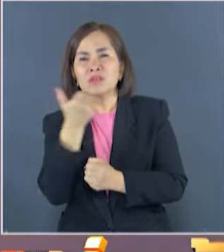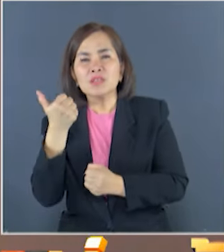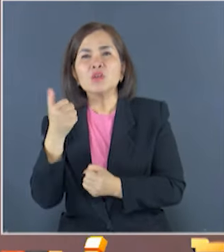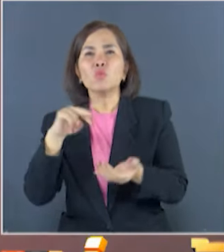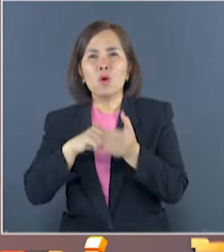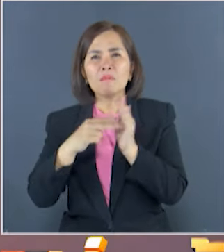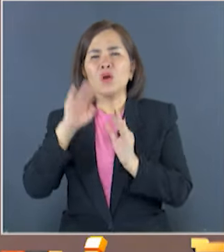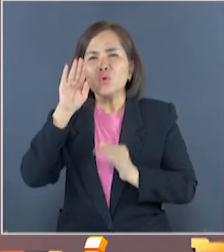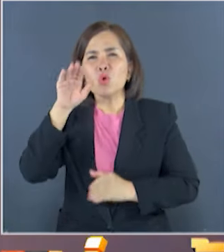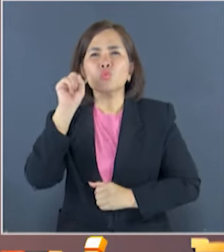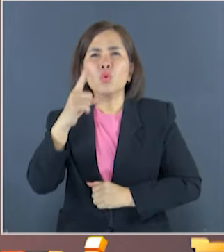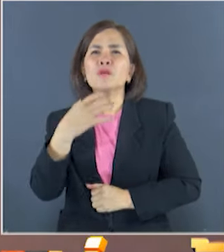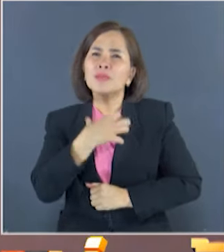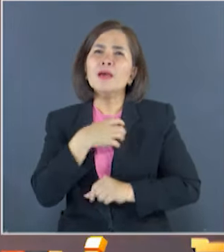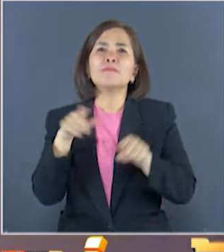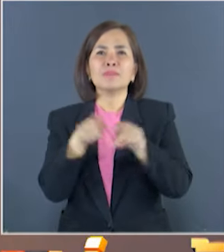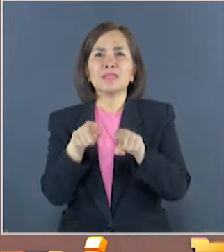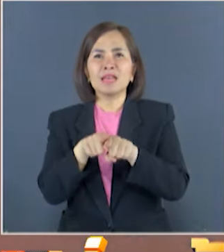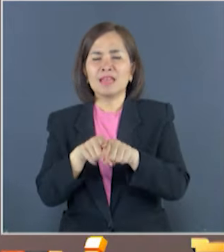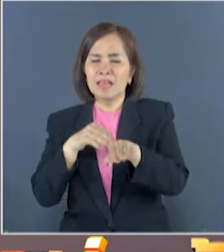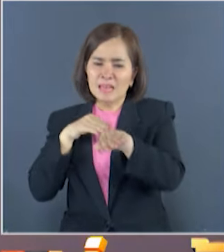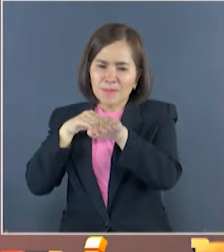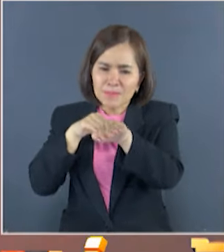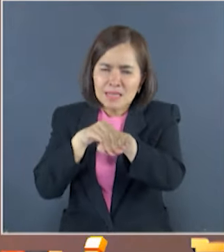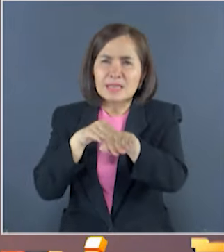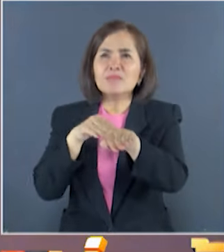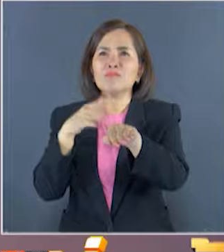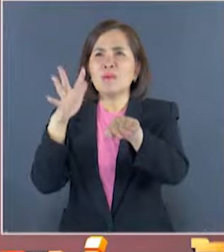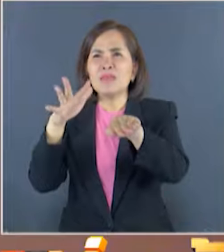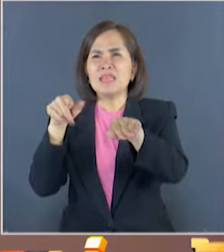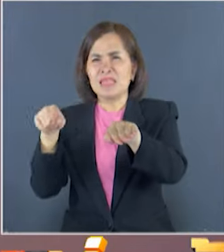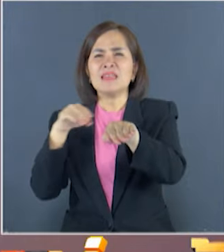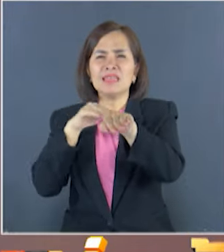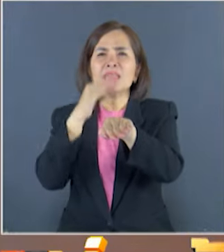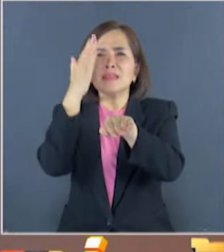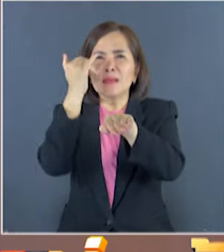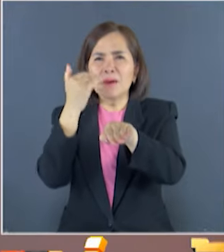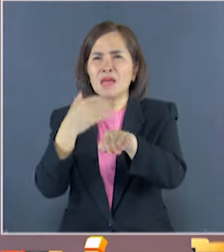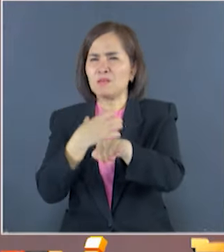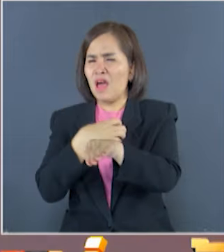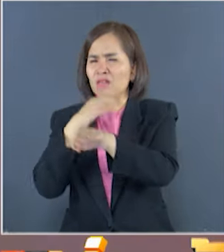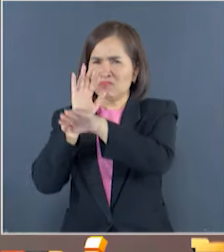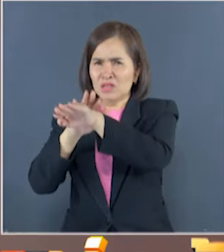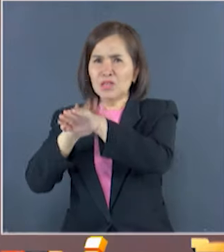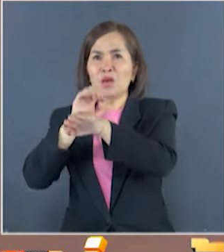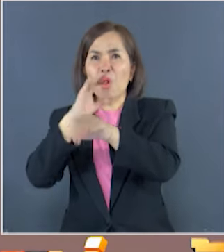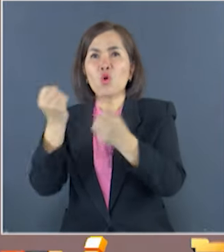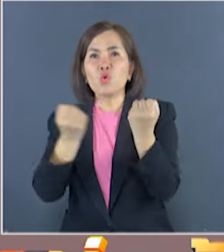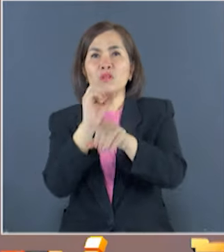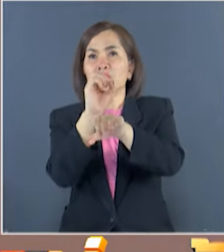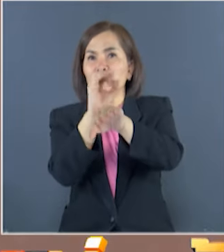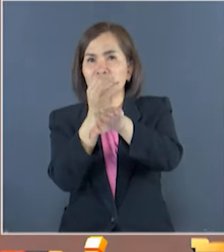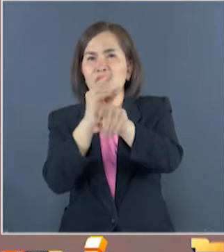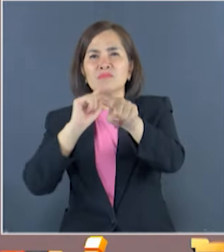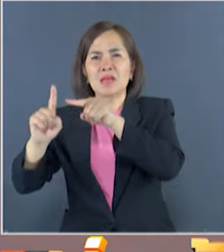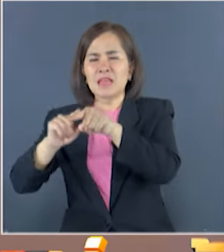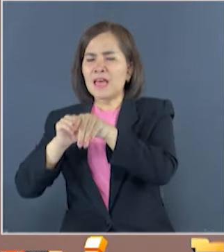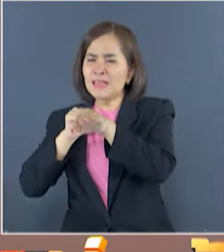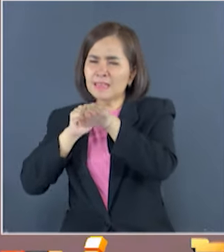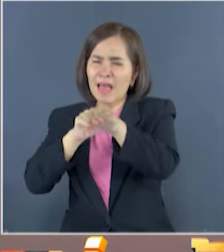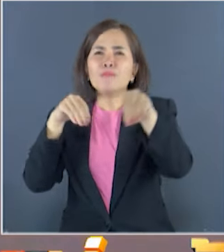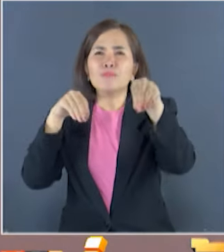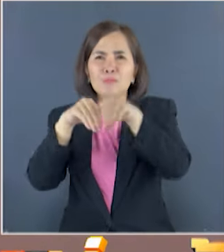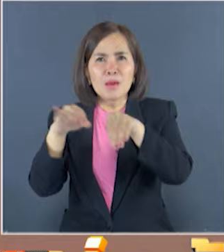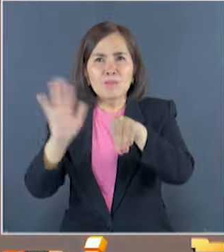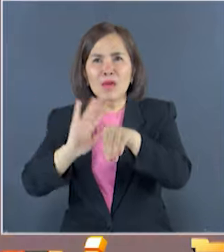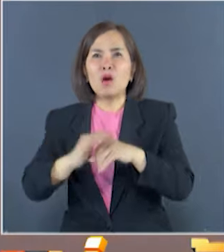ก็รีบเหมือนกันและเขายังไม่ขับจี้ท้ายรถแบบนี้พร้อมกับฝากเตือนให้เลือกนิสัยขับจี้ท้ายรถกู้ชีพแบบนี้แล้วก็ช่วยเปิดท้ายร